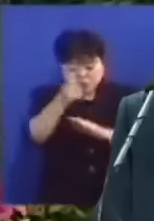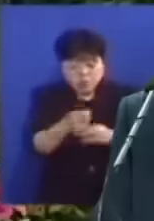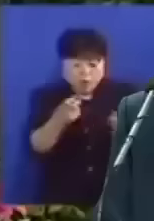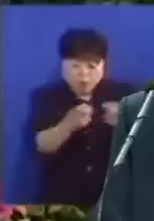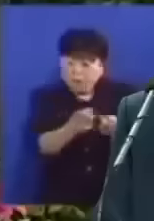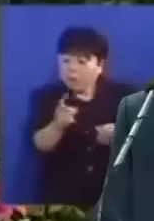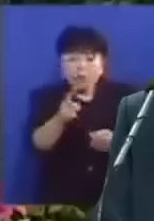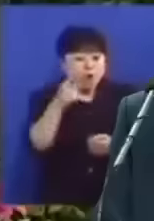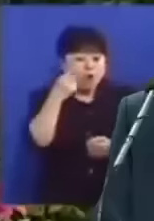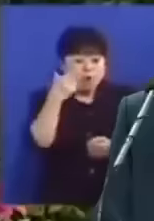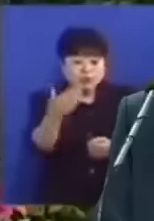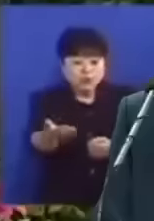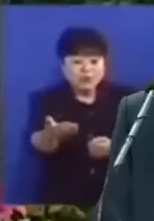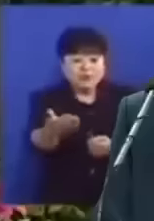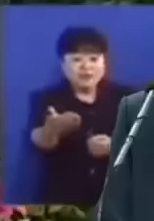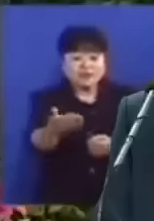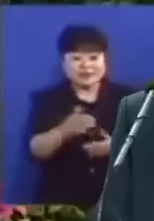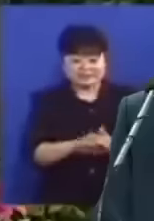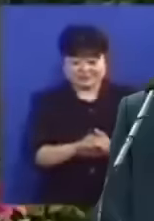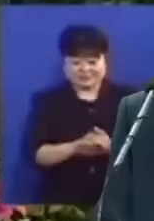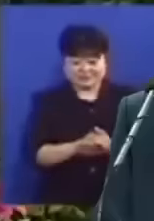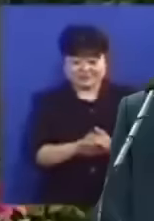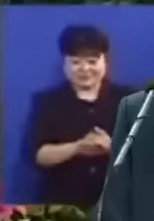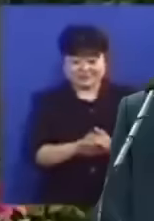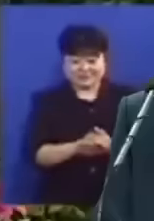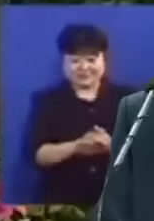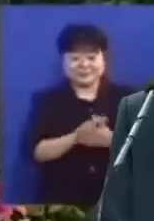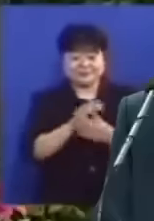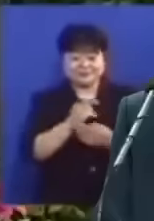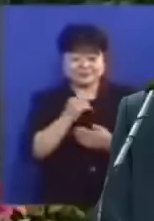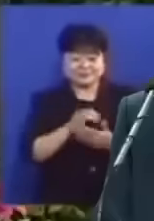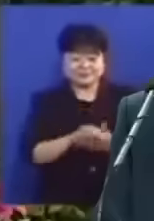성공하게 했느냐? 그가 두 말 하지 않고 당연히 자리에